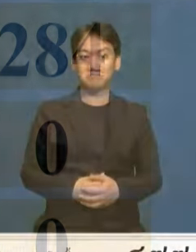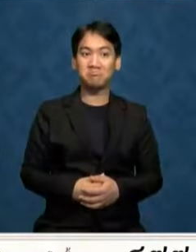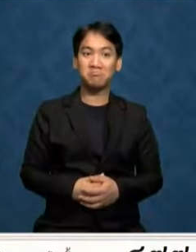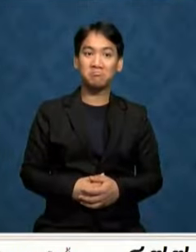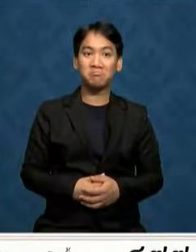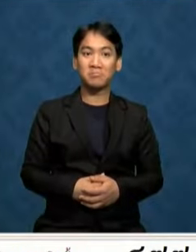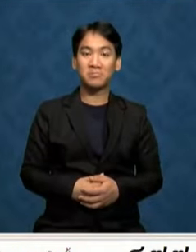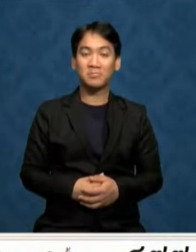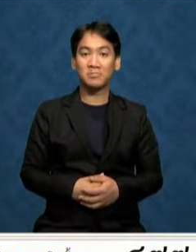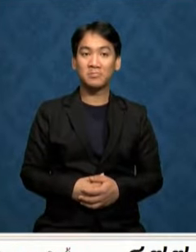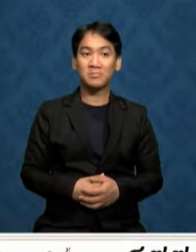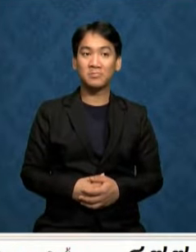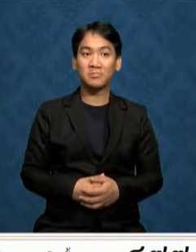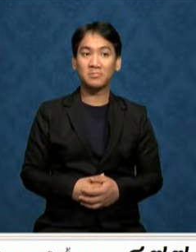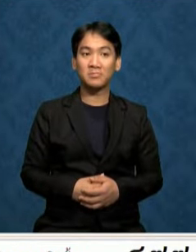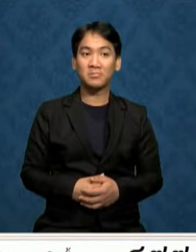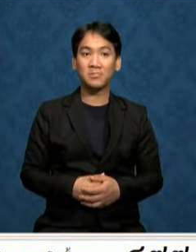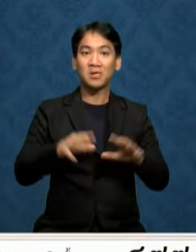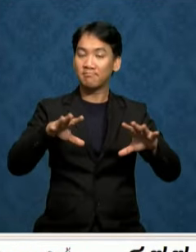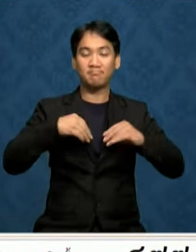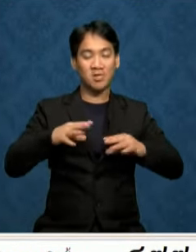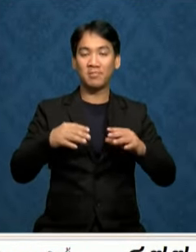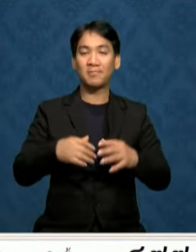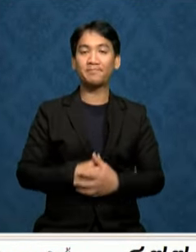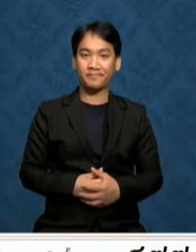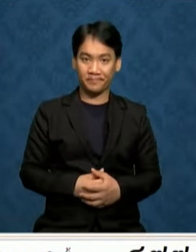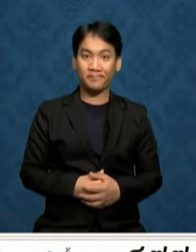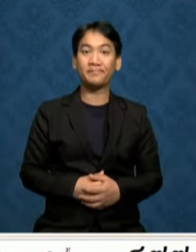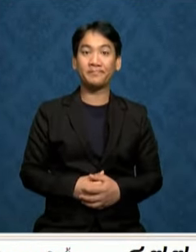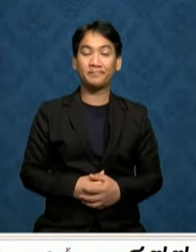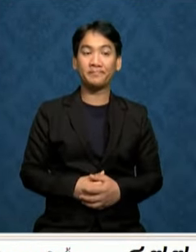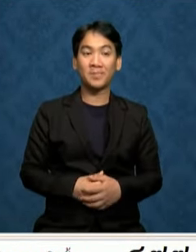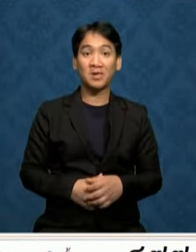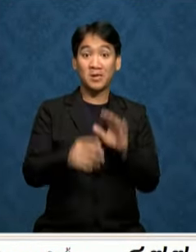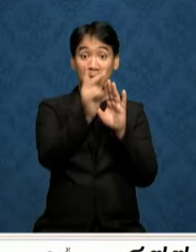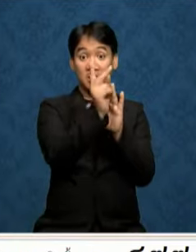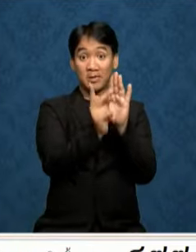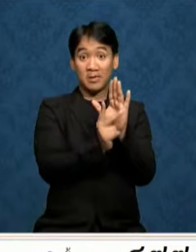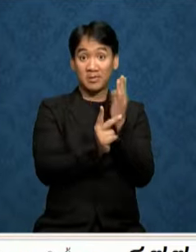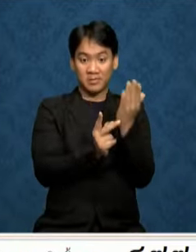เป็นอันว่าที่ประชุมมีมติไม่รับหลักการแห่งร่างพระบัญญัติทั้ง2ฉบับนะครับ